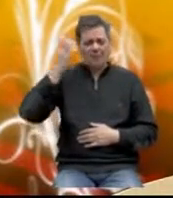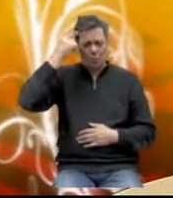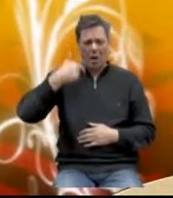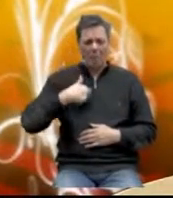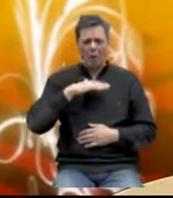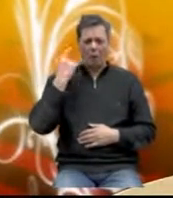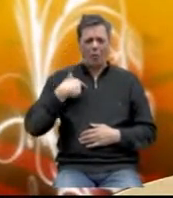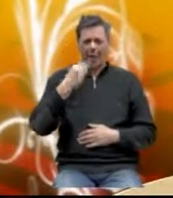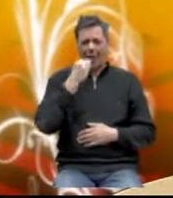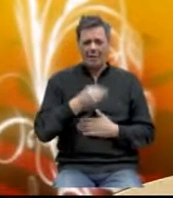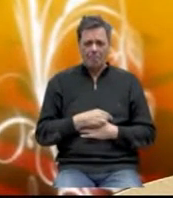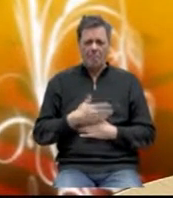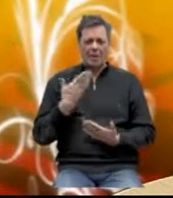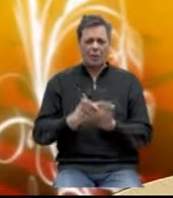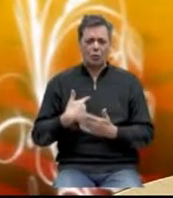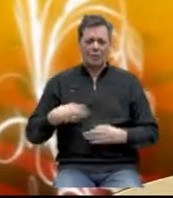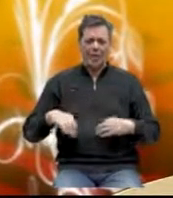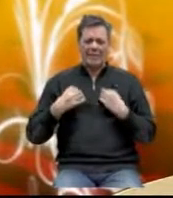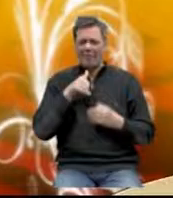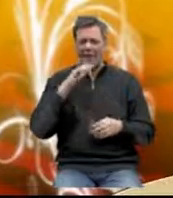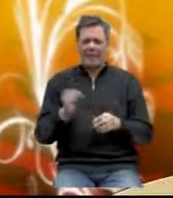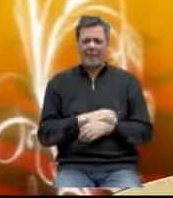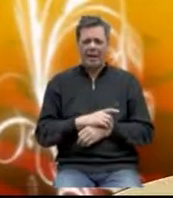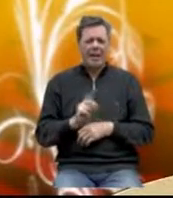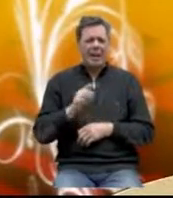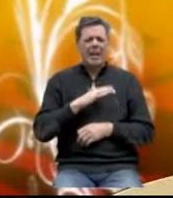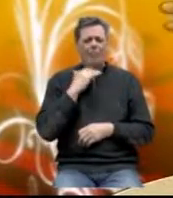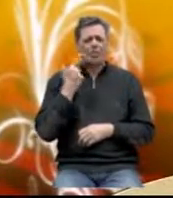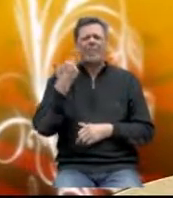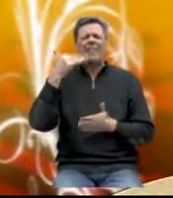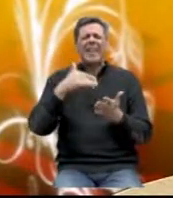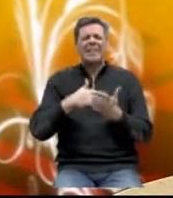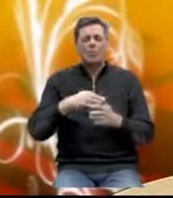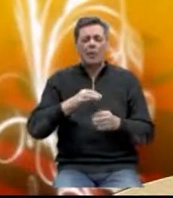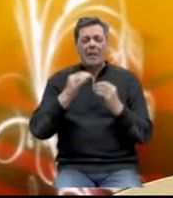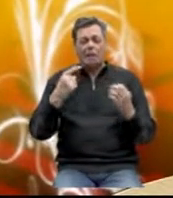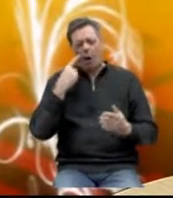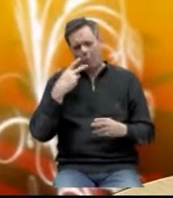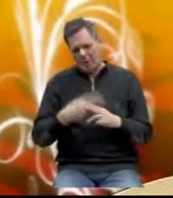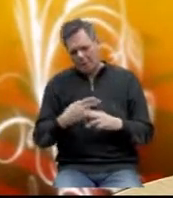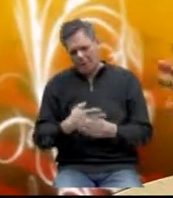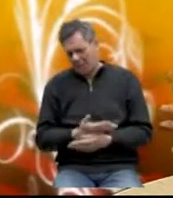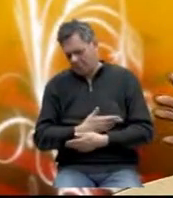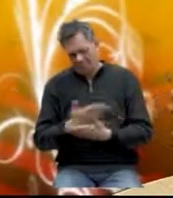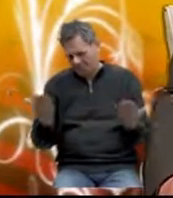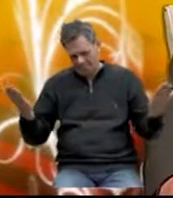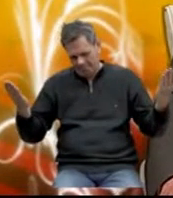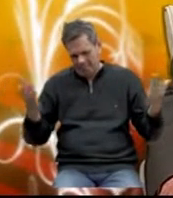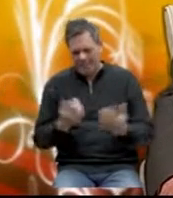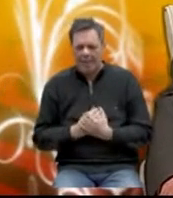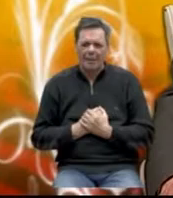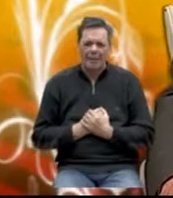jedem, jer sam zdrava i sretna. Nije mi dosta ni 2000 dnevno ako sam bolesna i nesretna. Naravno. Jel da nije? Naravno.